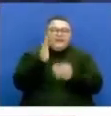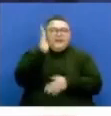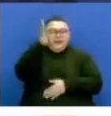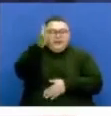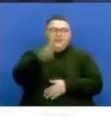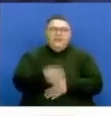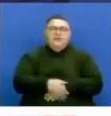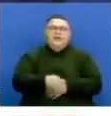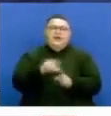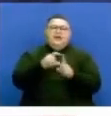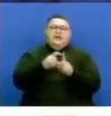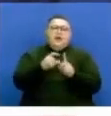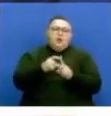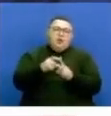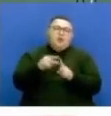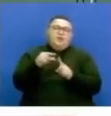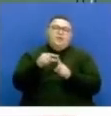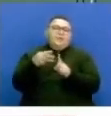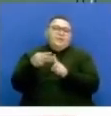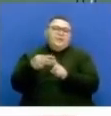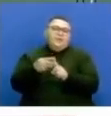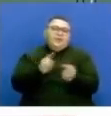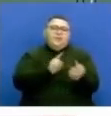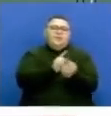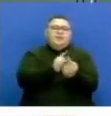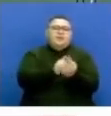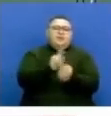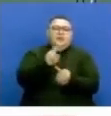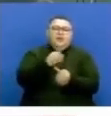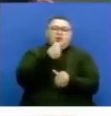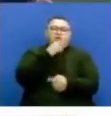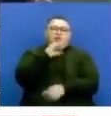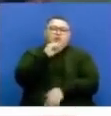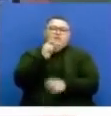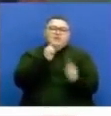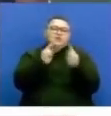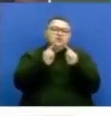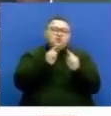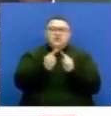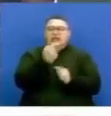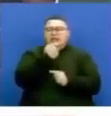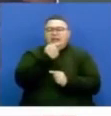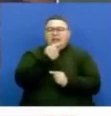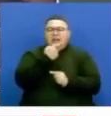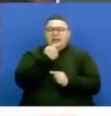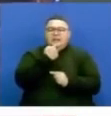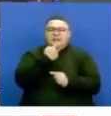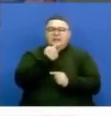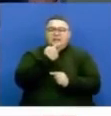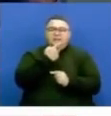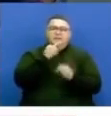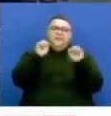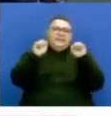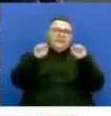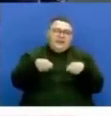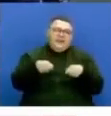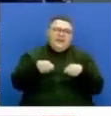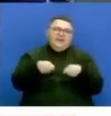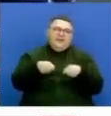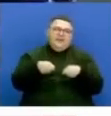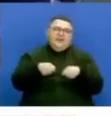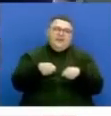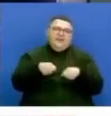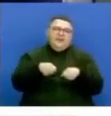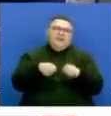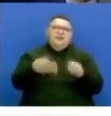Keamanan PBB akan kembali menggelar pertemuan yang membahas ataupun untuk menyepakati ataupun